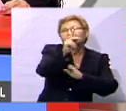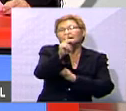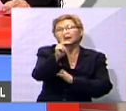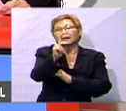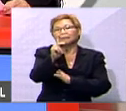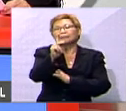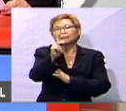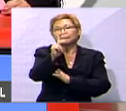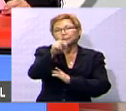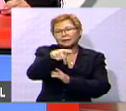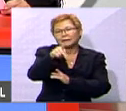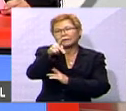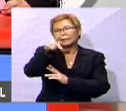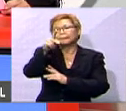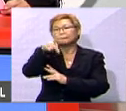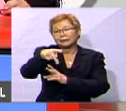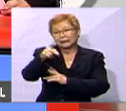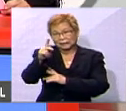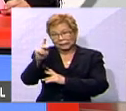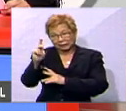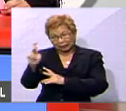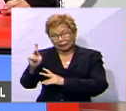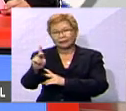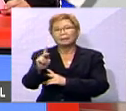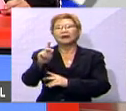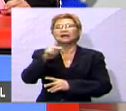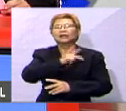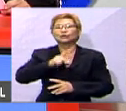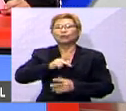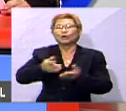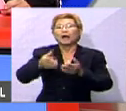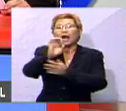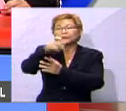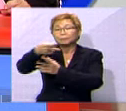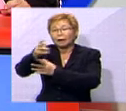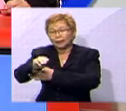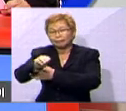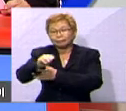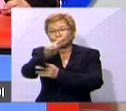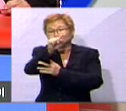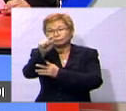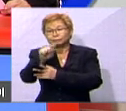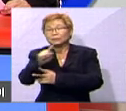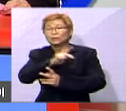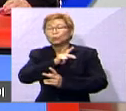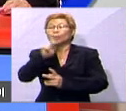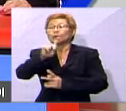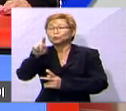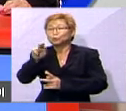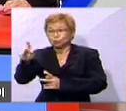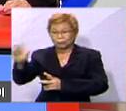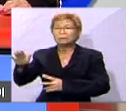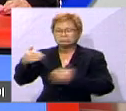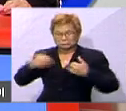Pembangunan Kemahiran PTPK. Pada masa sama, Ketua Pesuruhjaya SPRM Tan Sri Zulkifli Ahmad berkata pihaknya